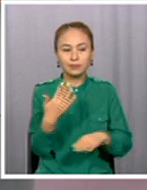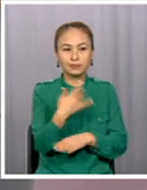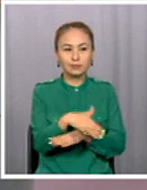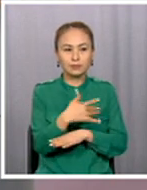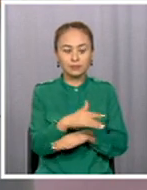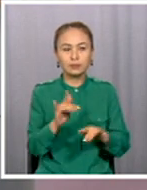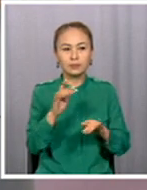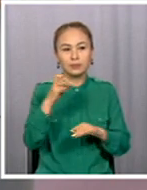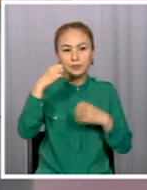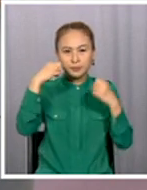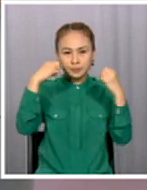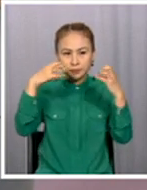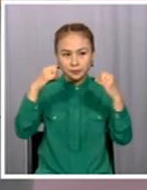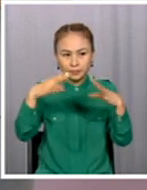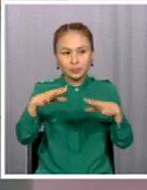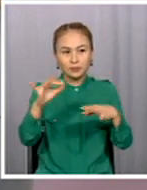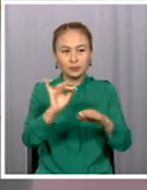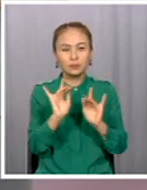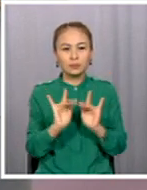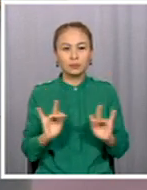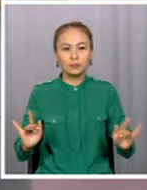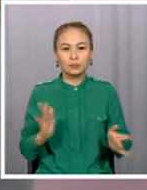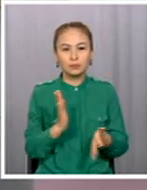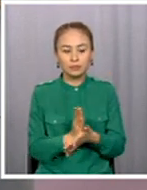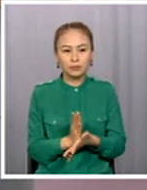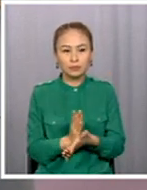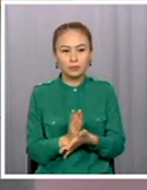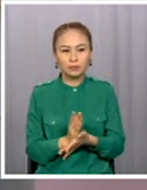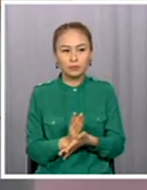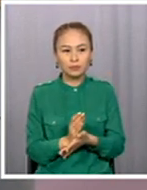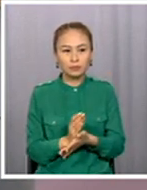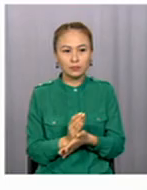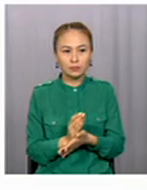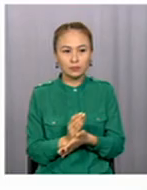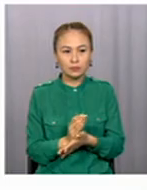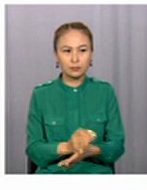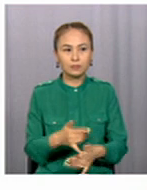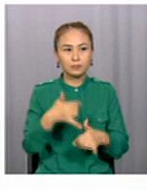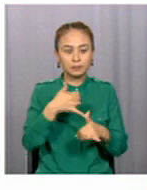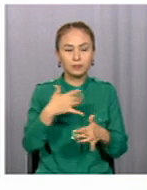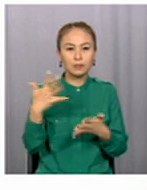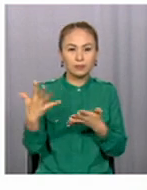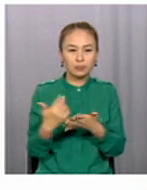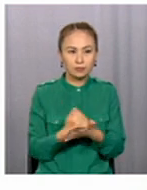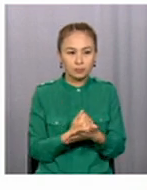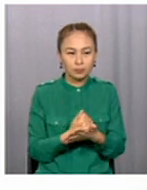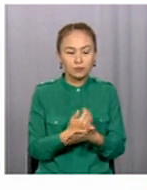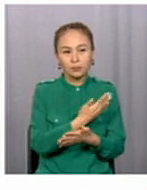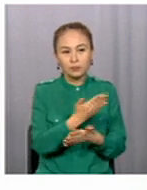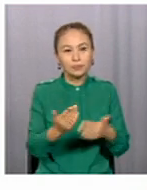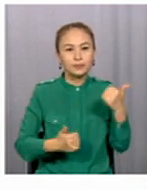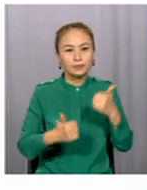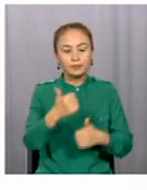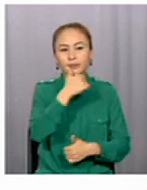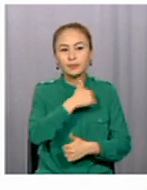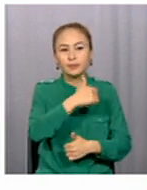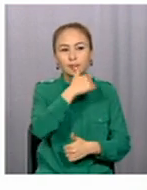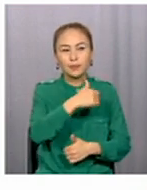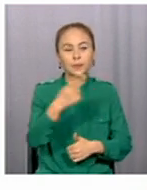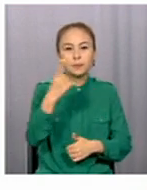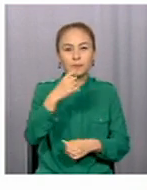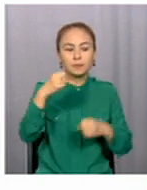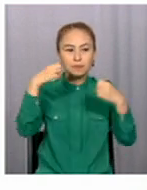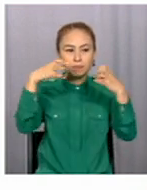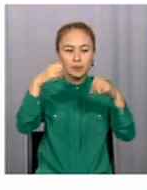мен дала орындықтары берілген. Дала шамдарының биіктігін анықтап, оларды салыстырайық. Бірінші дала